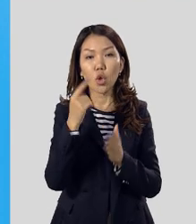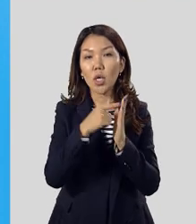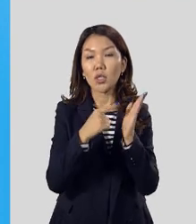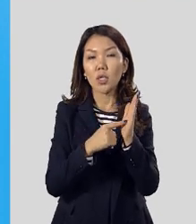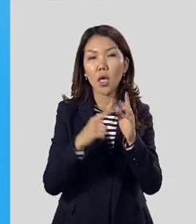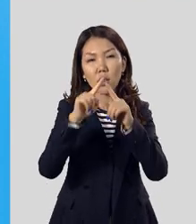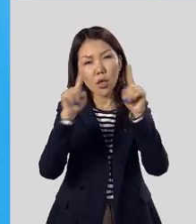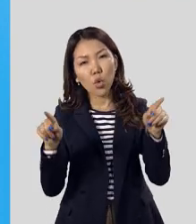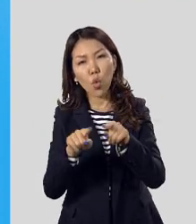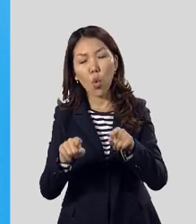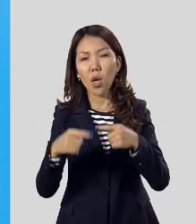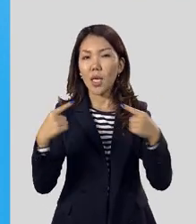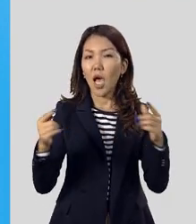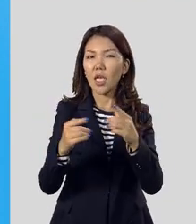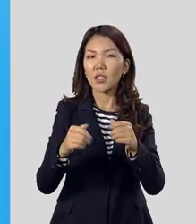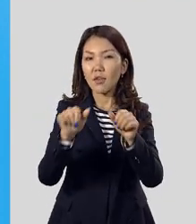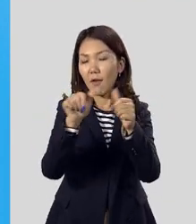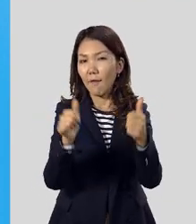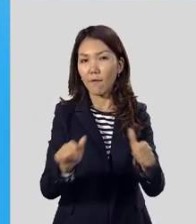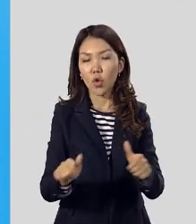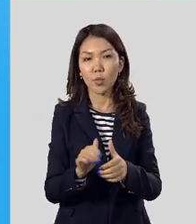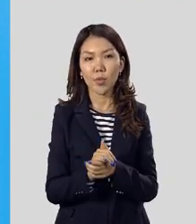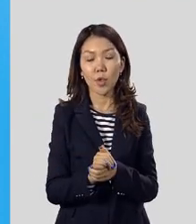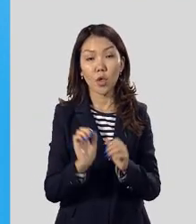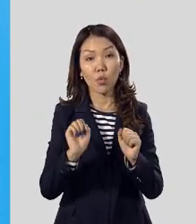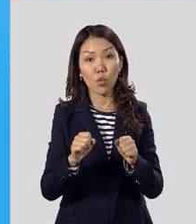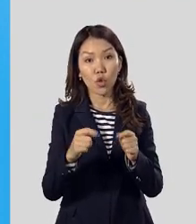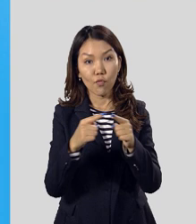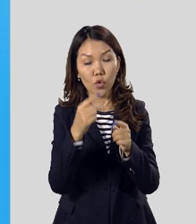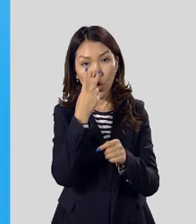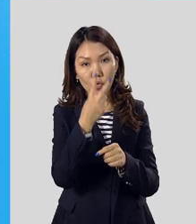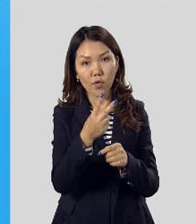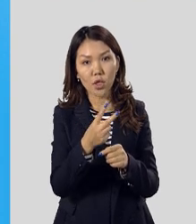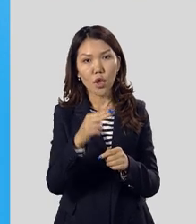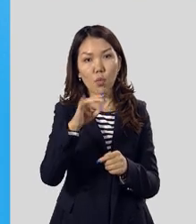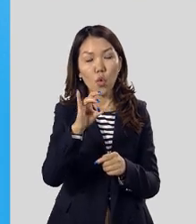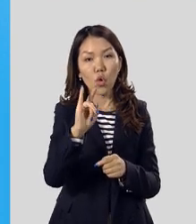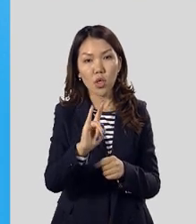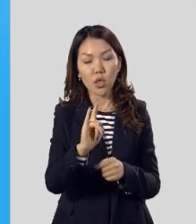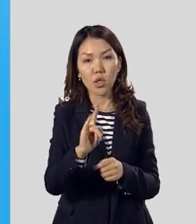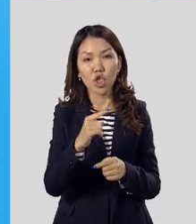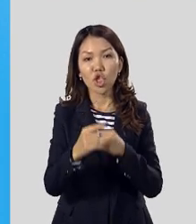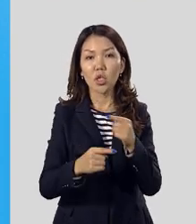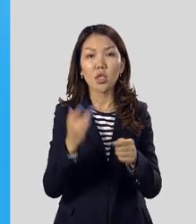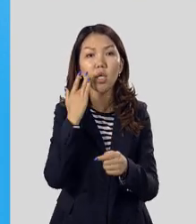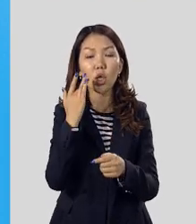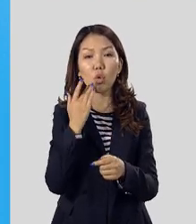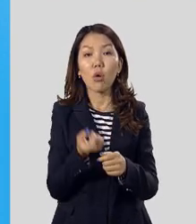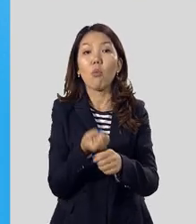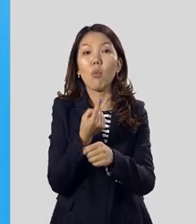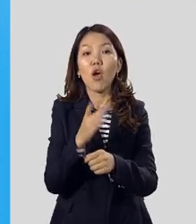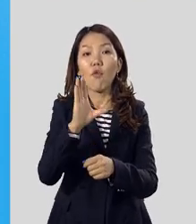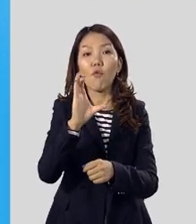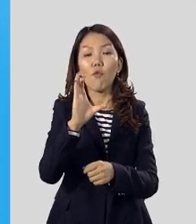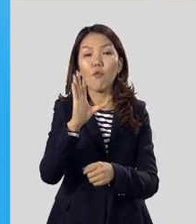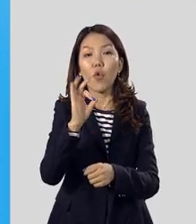В их углах можно увидеть небольшие отверстия, поры, через которые выходят волоски.